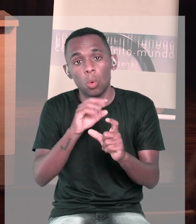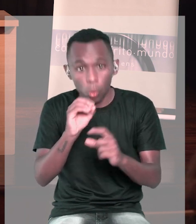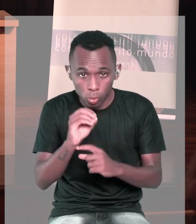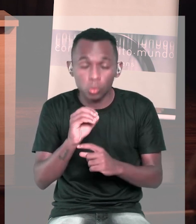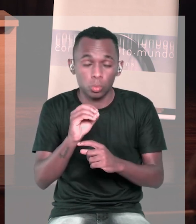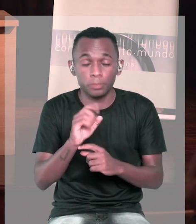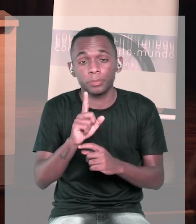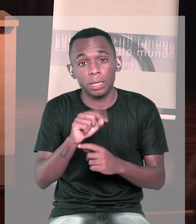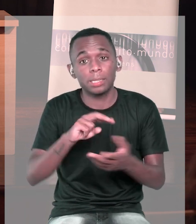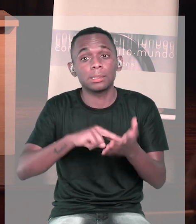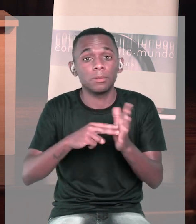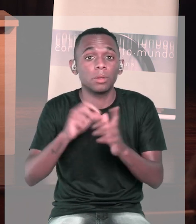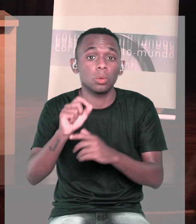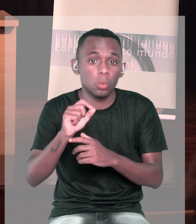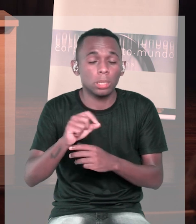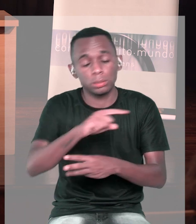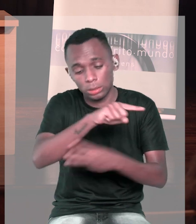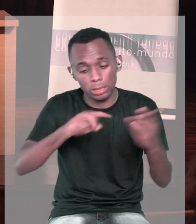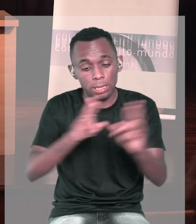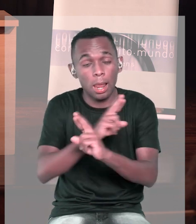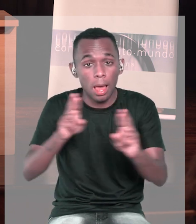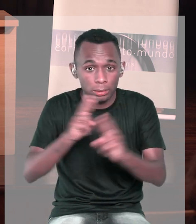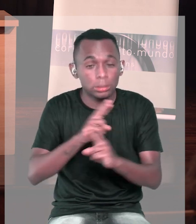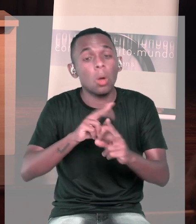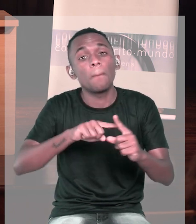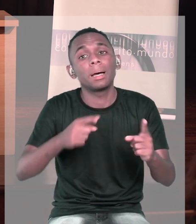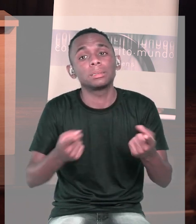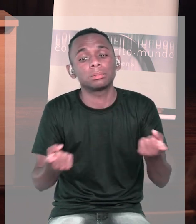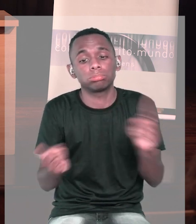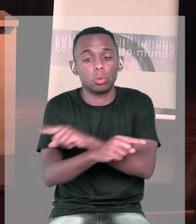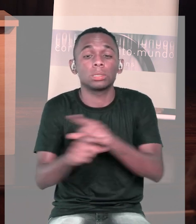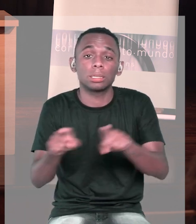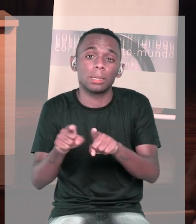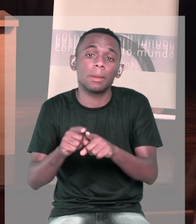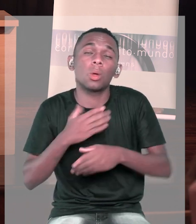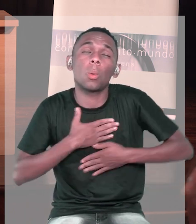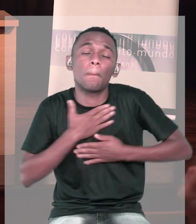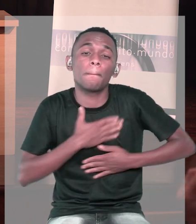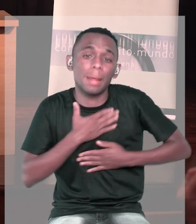eu chamo de gozo, e que circula entre essas três propostas se opõe ao que eu chamo de prazer.